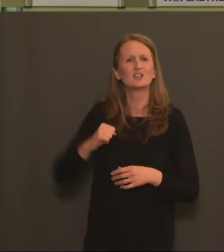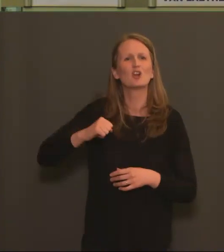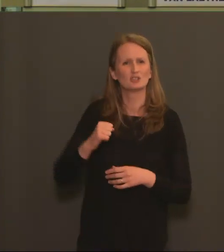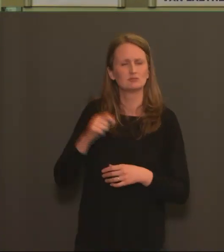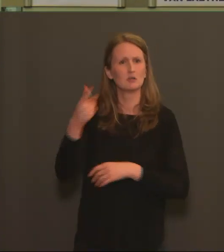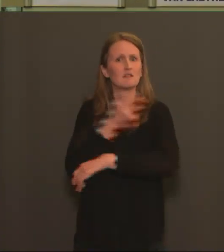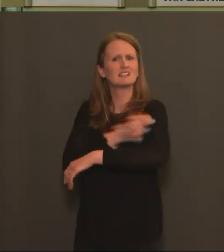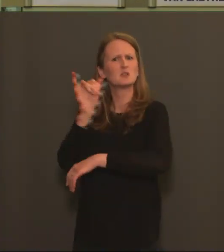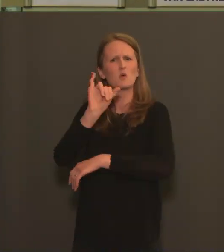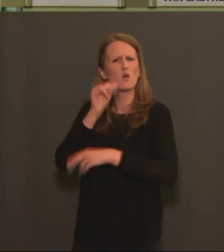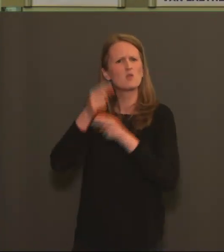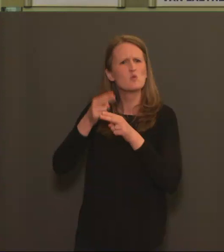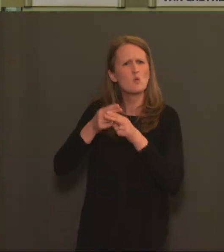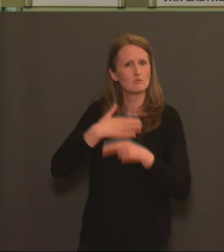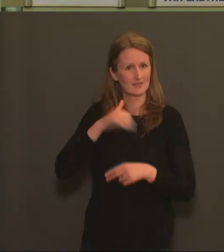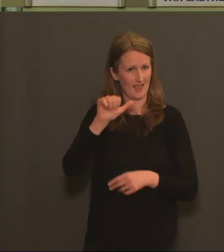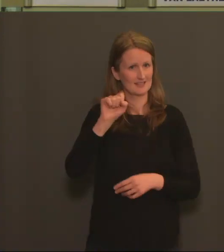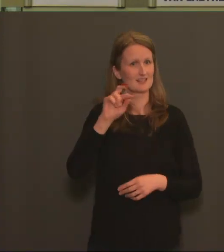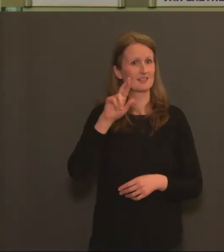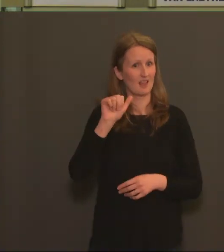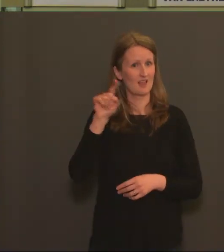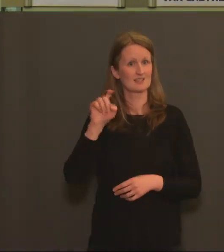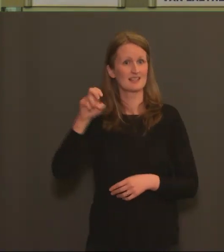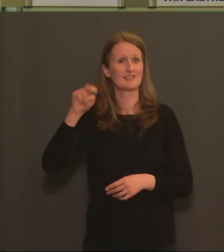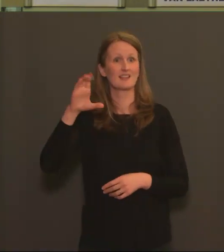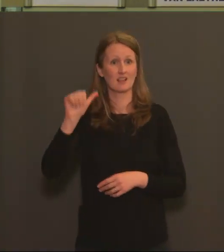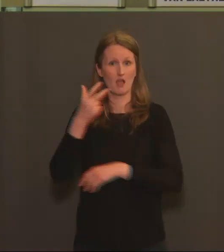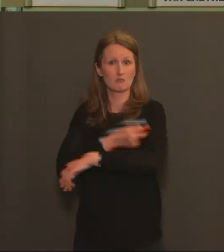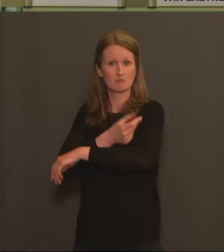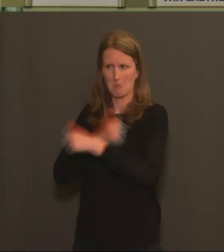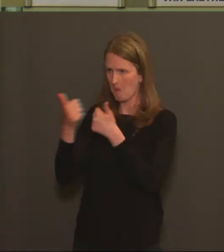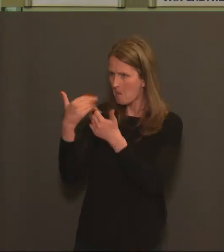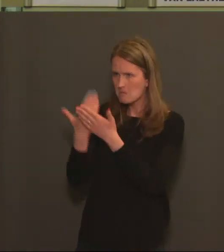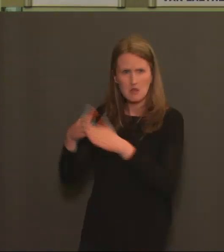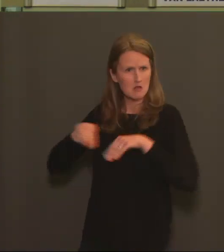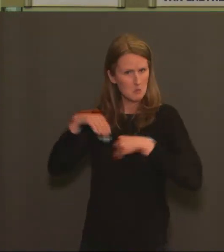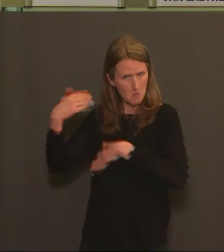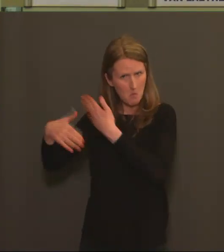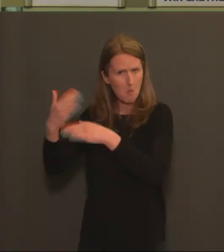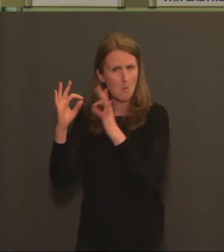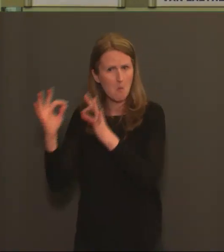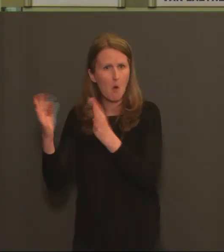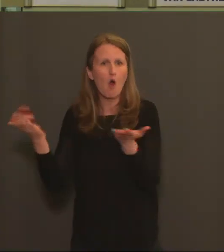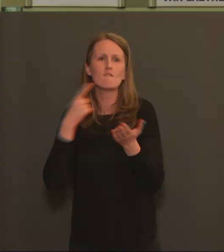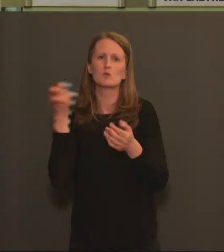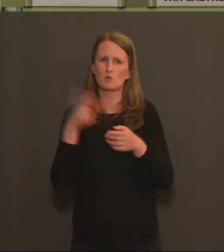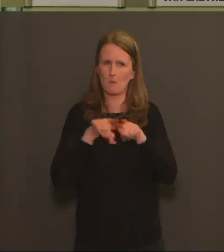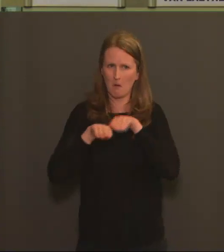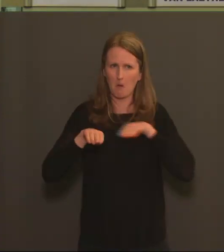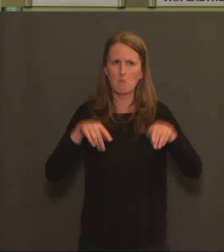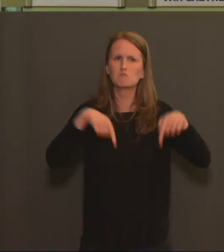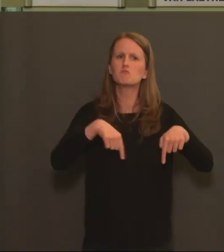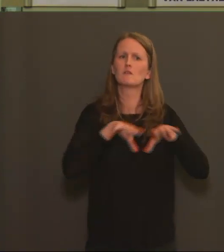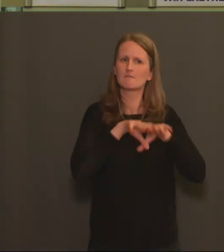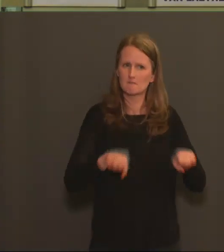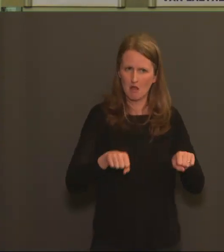pour toutes les classes d'âge et pour toutes les pathologies sous-jacentes. Ce vaccin, qui est basé sur une